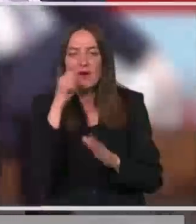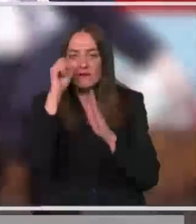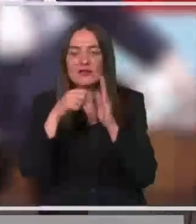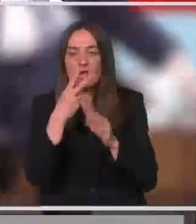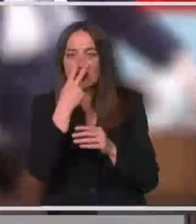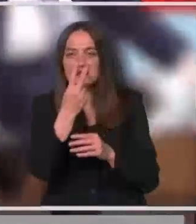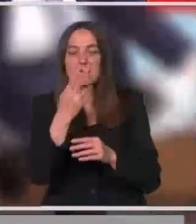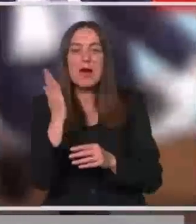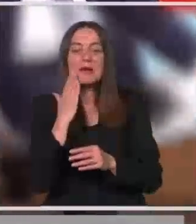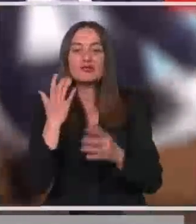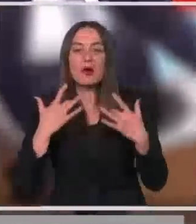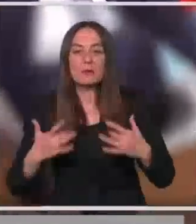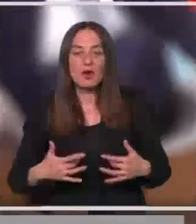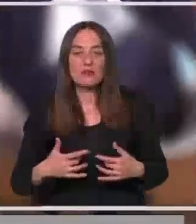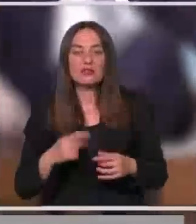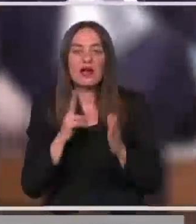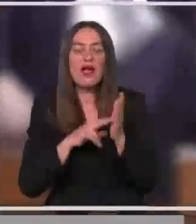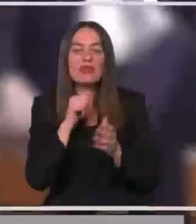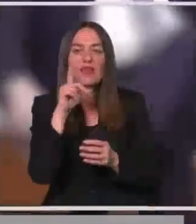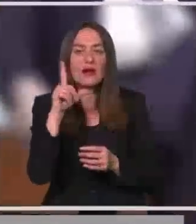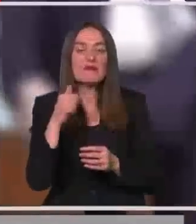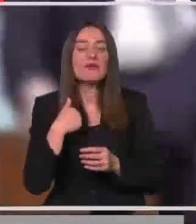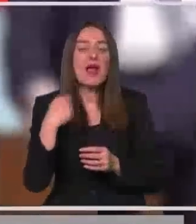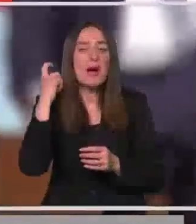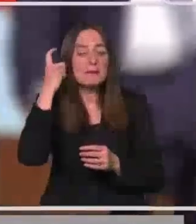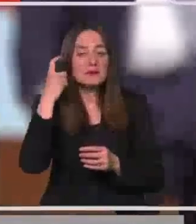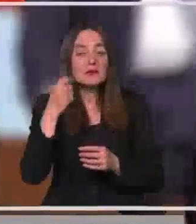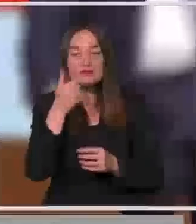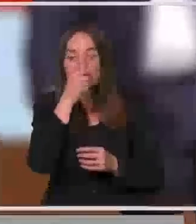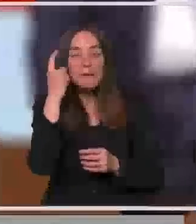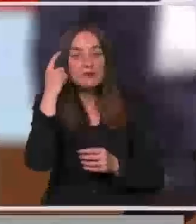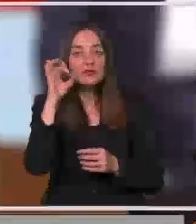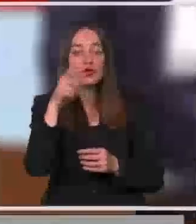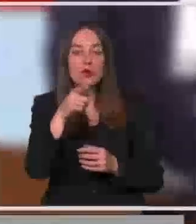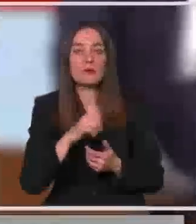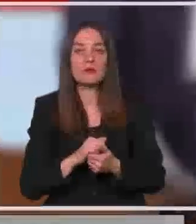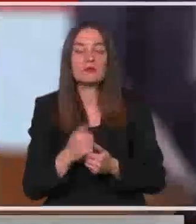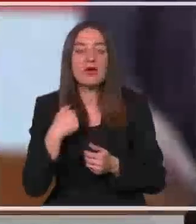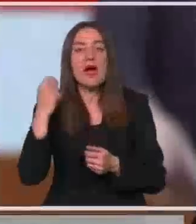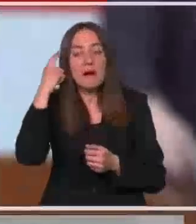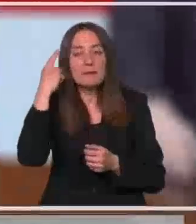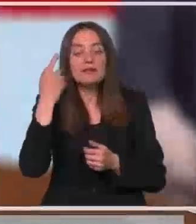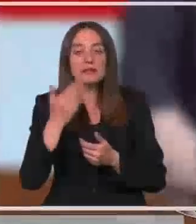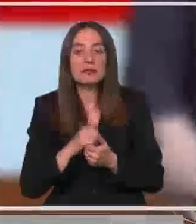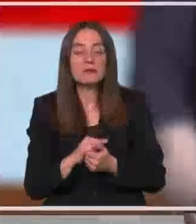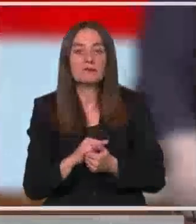snimak američkog profesora, čini mi se Nila, ali mislim da... Pa šta mislite o tom?